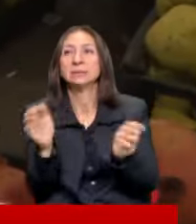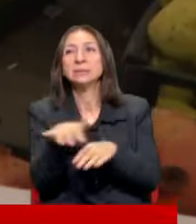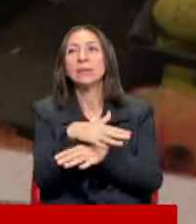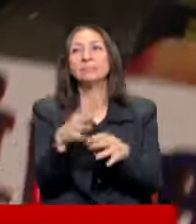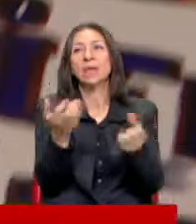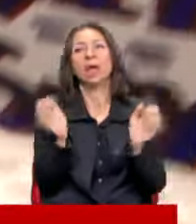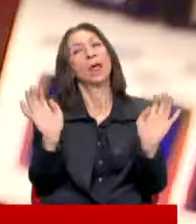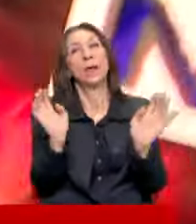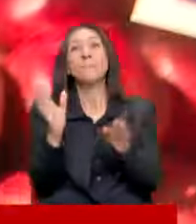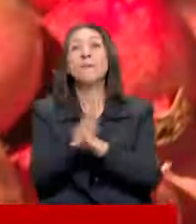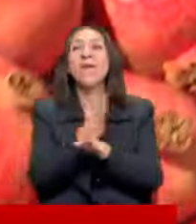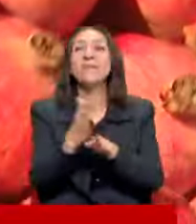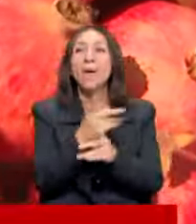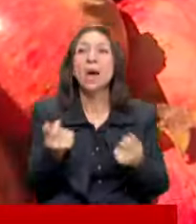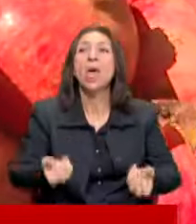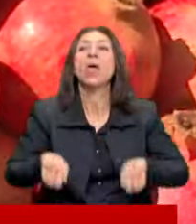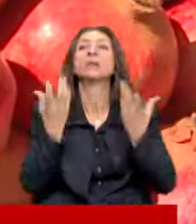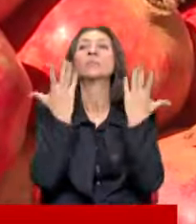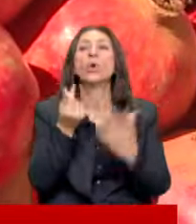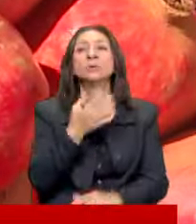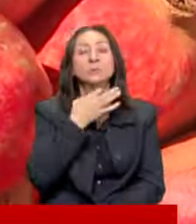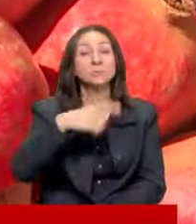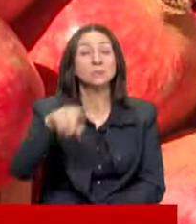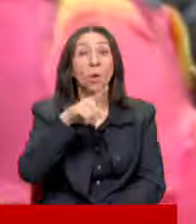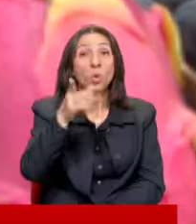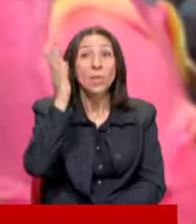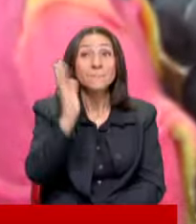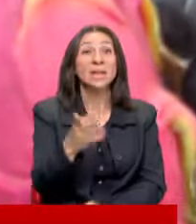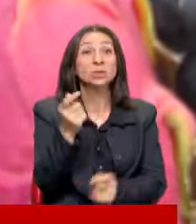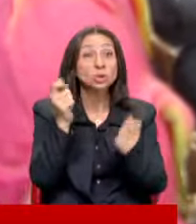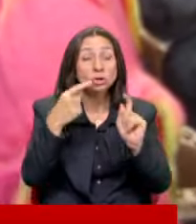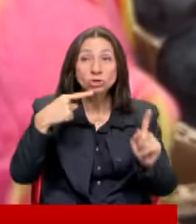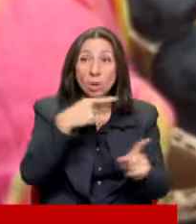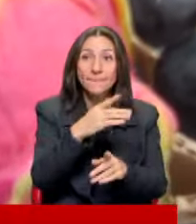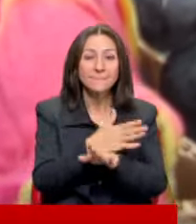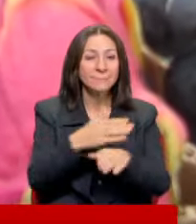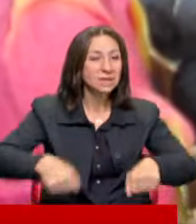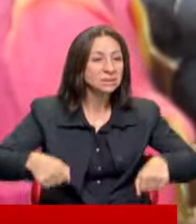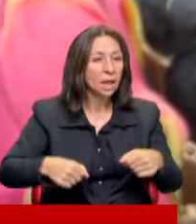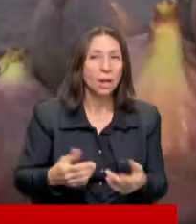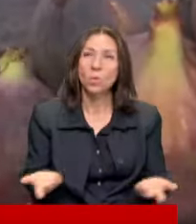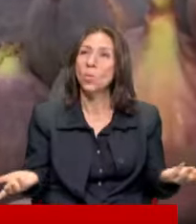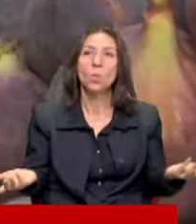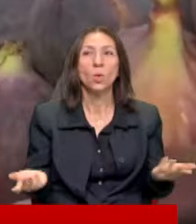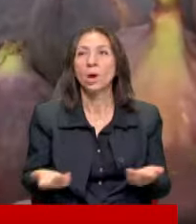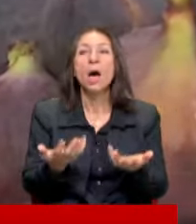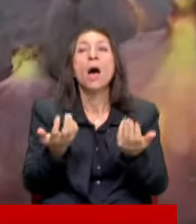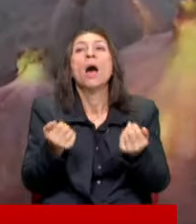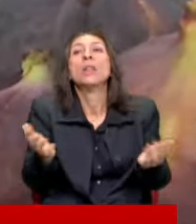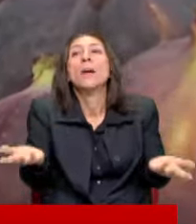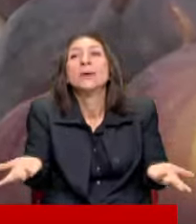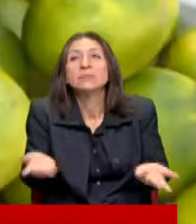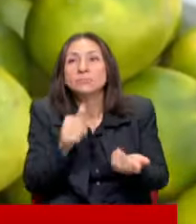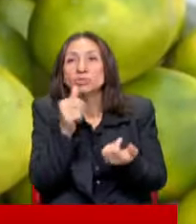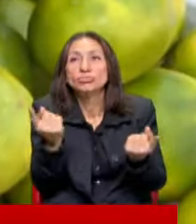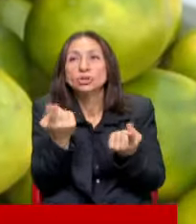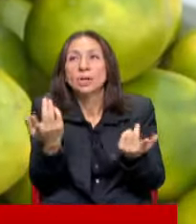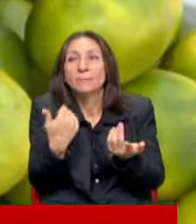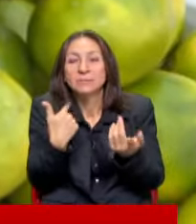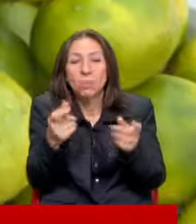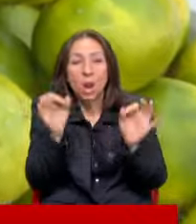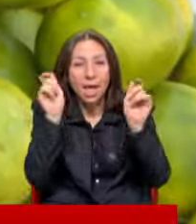alınabiliyor meyveye bütçesi yetmiyor dar gelirlinin onda bile zorlanan pazardan eli boş çıkanlar var alamadım ki Hiçbir şey bizi